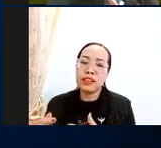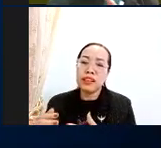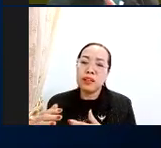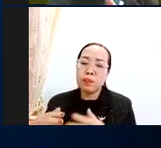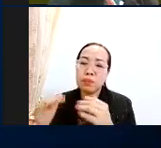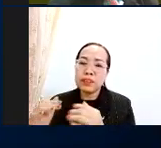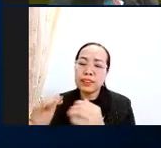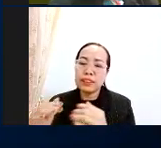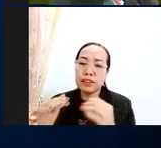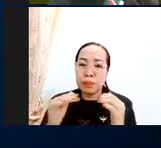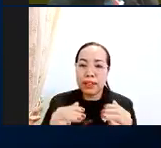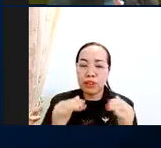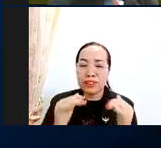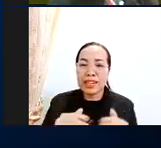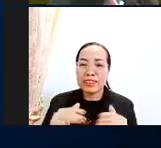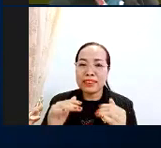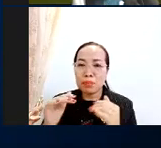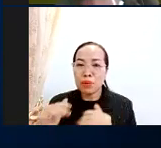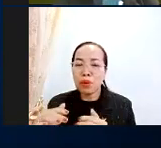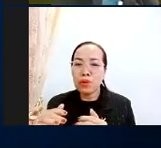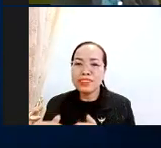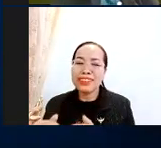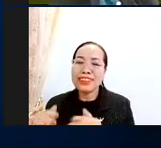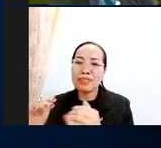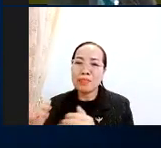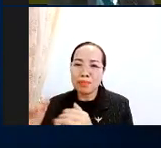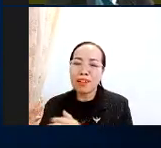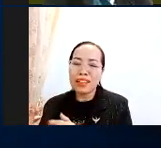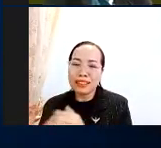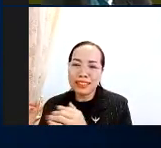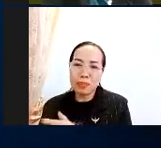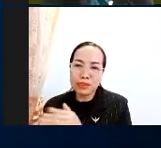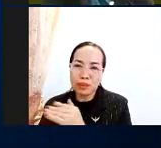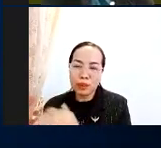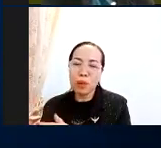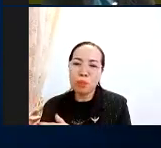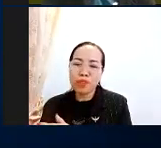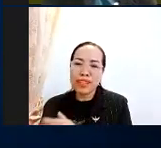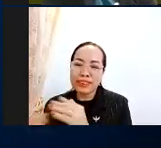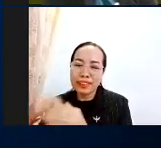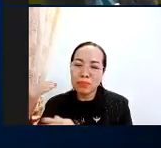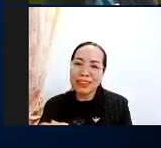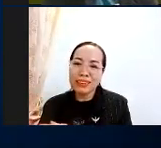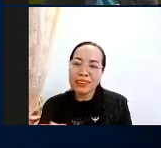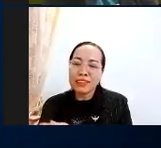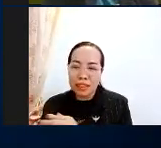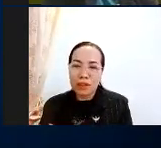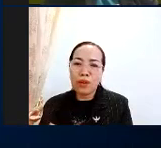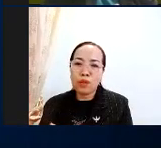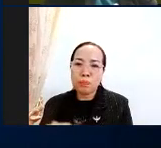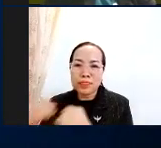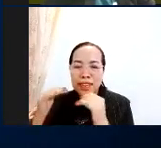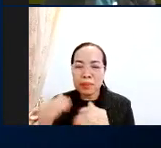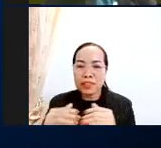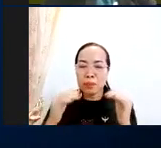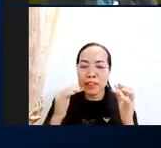ní bởi sân thì dân pra vô tật xa trên trăm cố dân nâng bạch bằng ạp thạc rồi giỏi thông chà dân ban tay mà